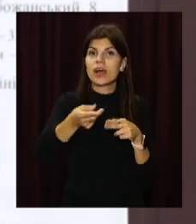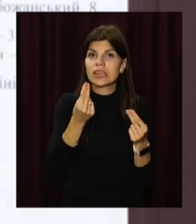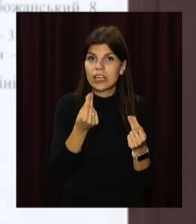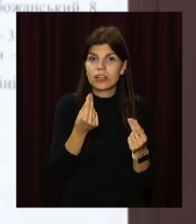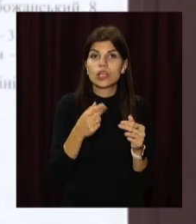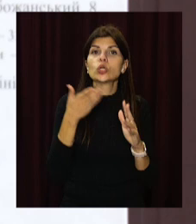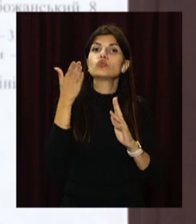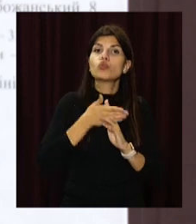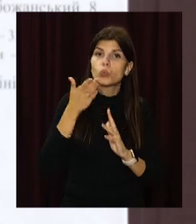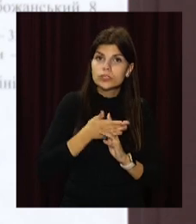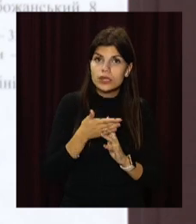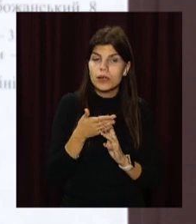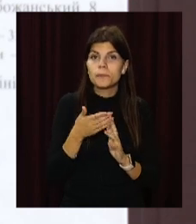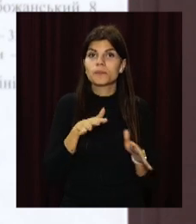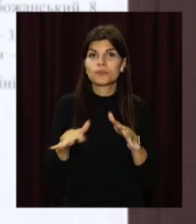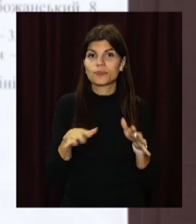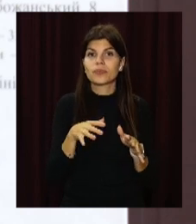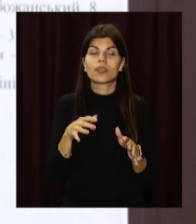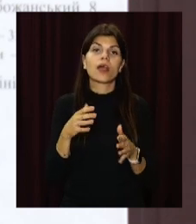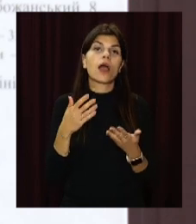також субсидій. В іншому у нас